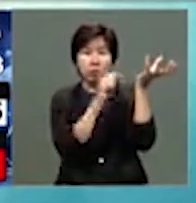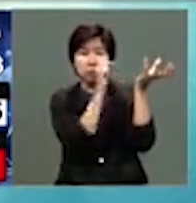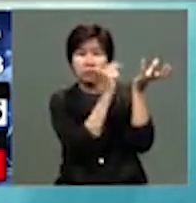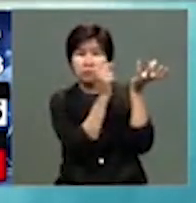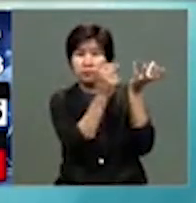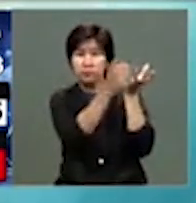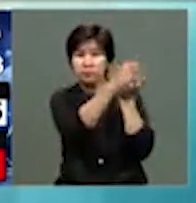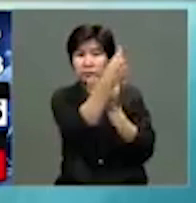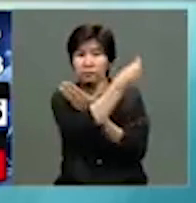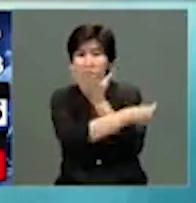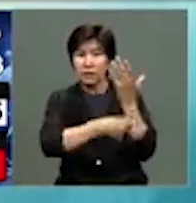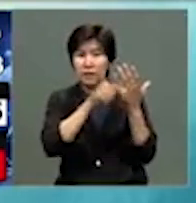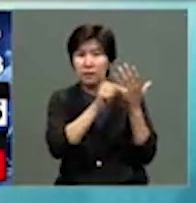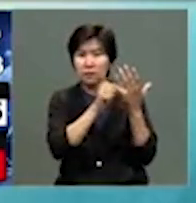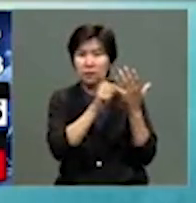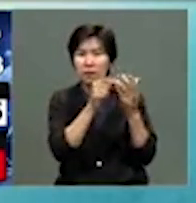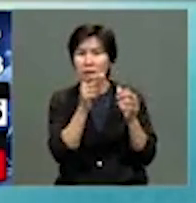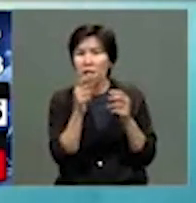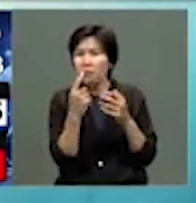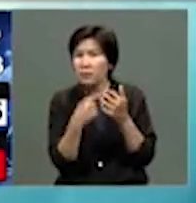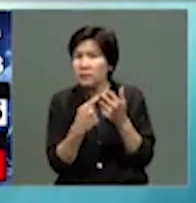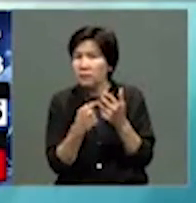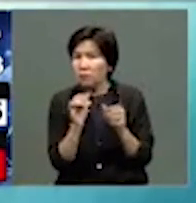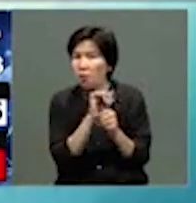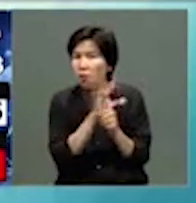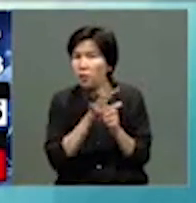นะครับไปดูสถานการณ์ของโลกนะครับไปที่7314511